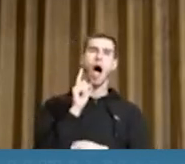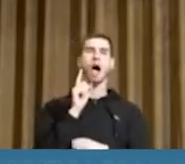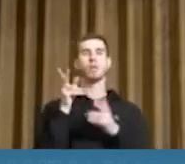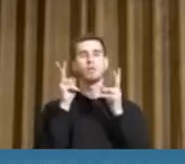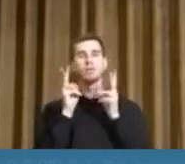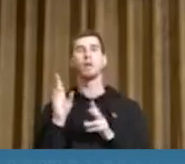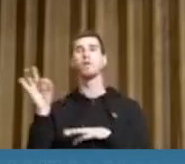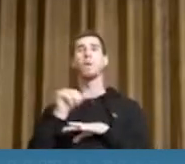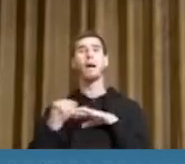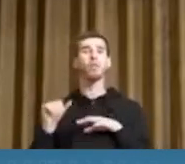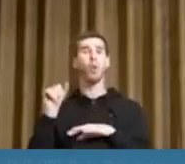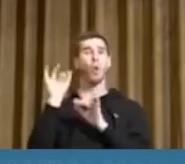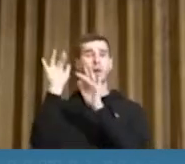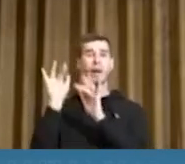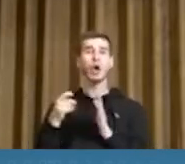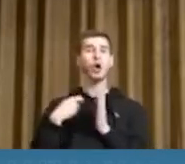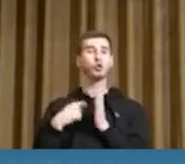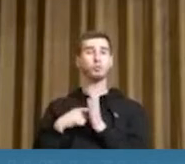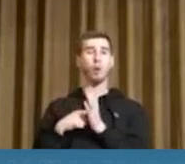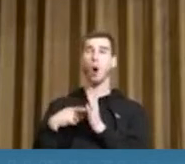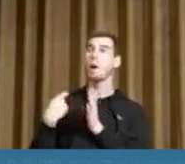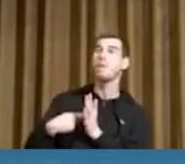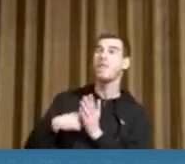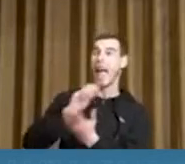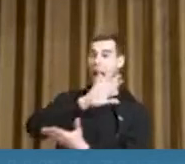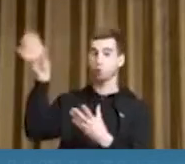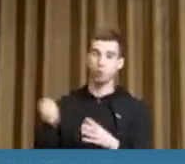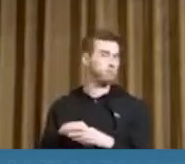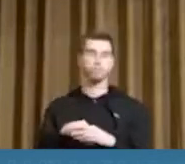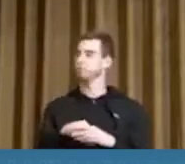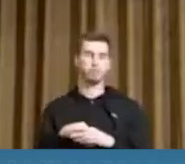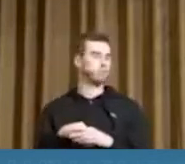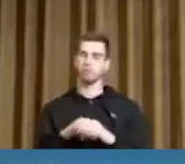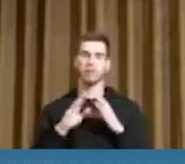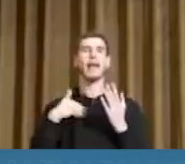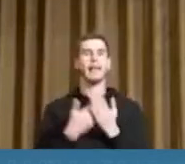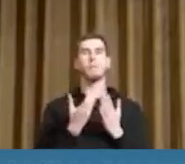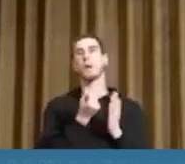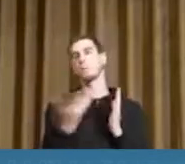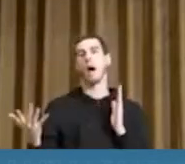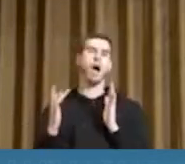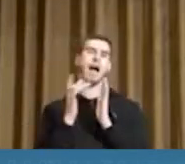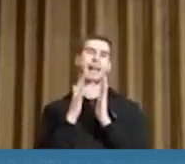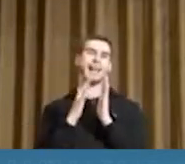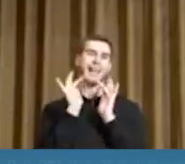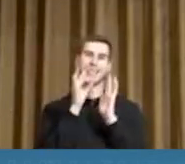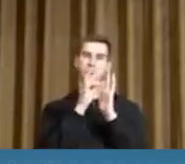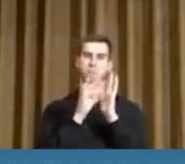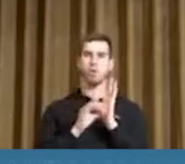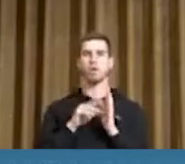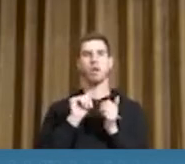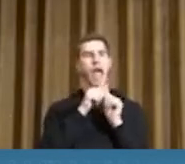als pathologisch bei den Sportlern zu werden sind. Also da gibt es ja Kriterien. Wir haben häufig ja bei den Athleten dann zum Beispiel in V2